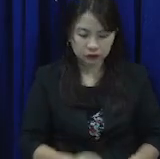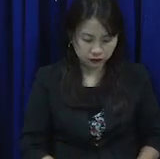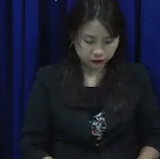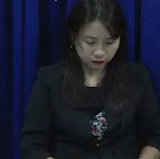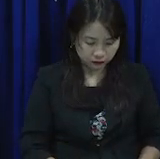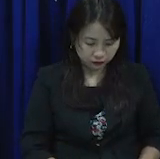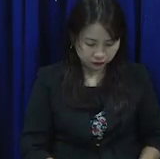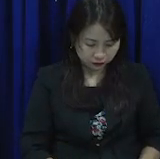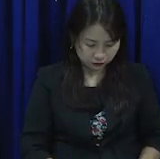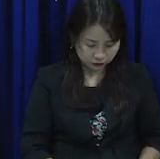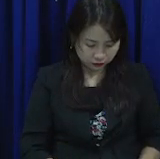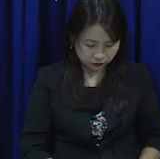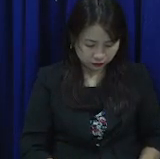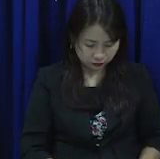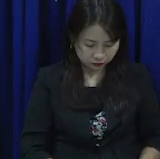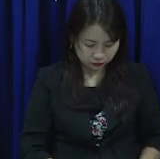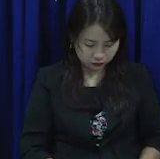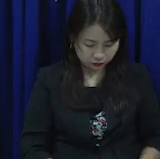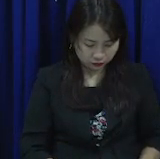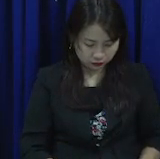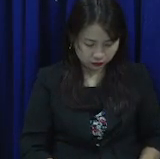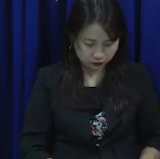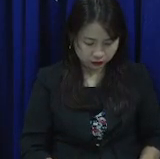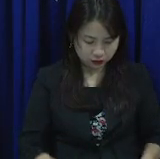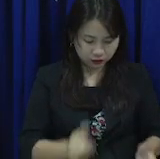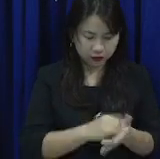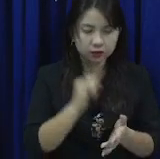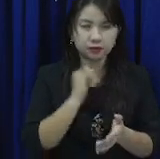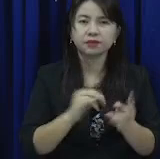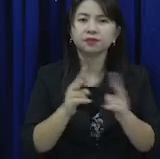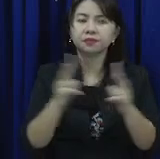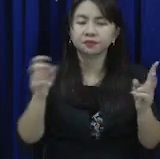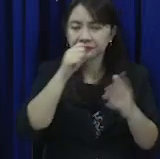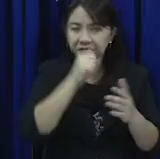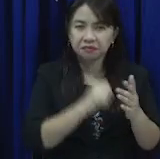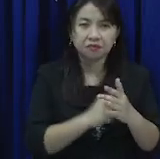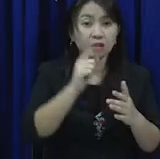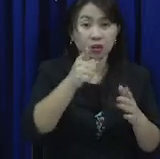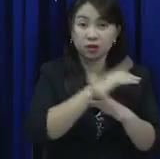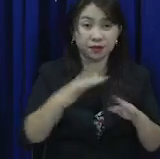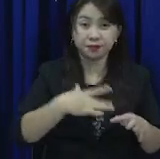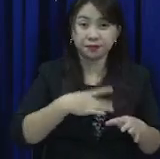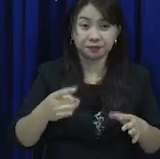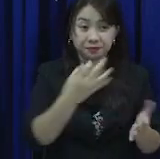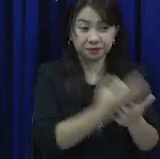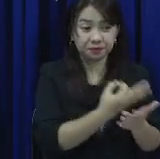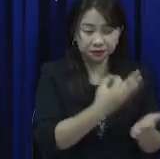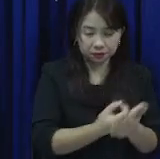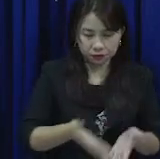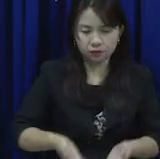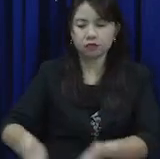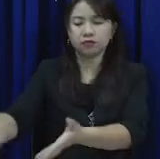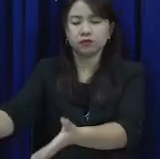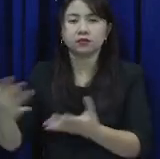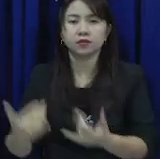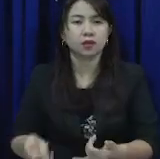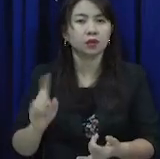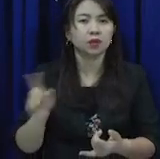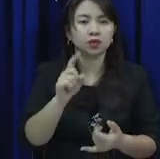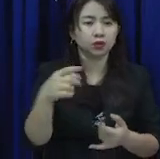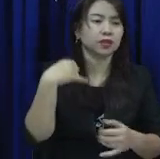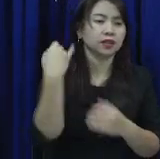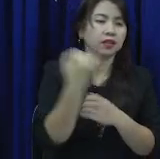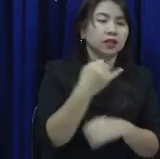oh Sabi ko sa inyo napakasimple yan eh oh ayaw niyo ng pera Sige tabi natin ung pera okay Anong gusto niyo invest time